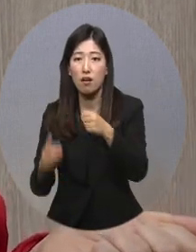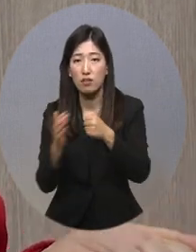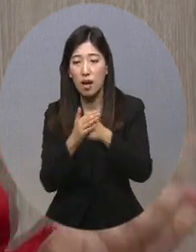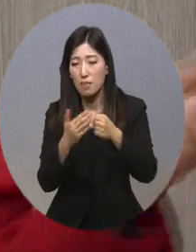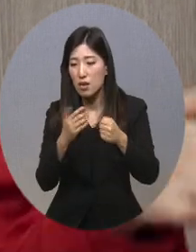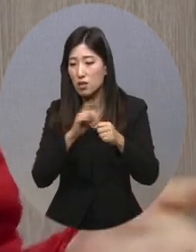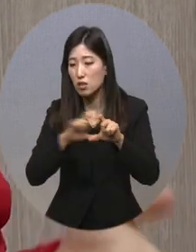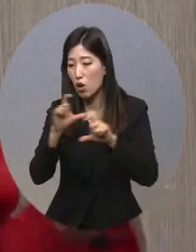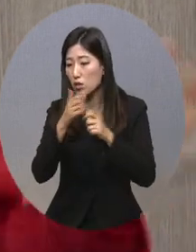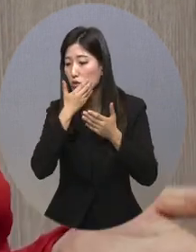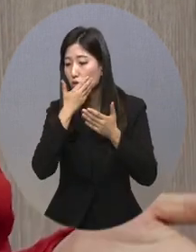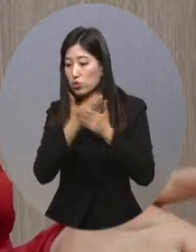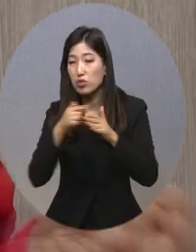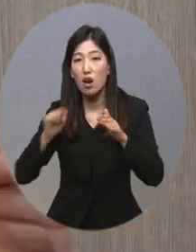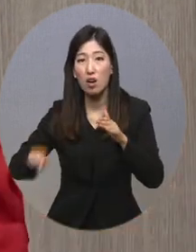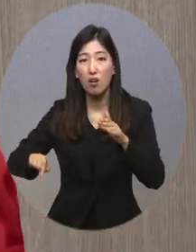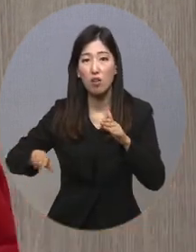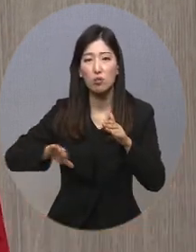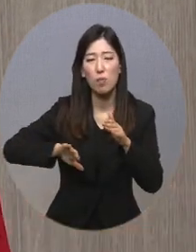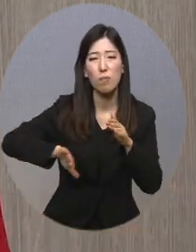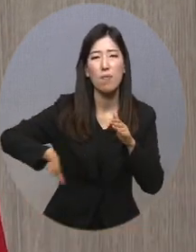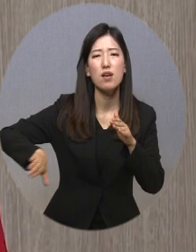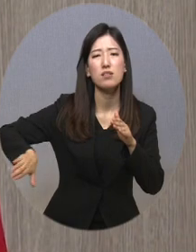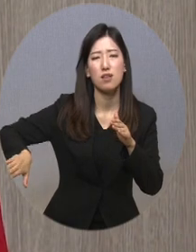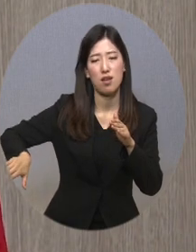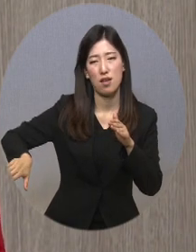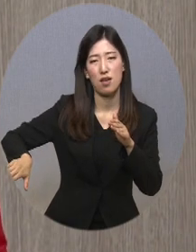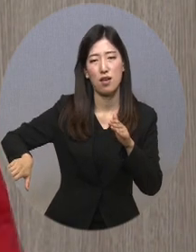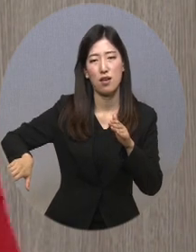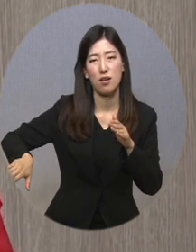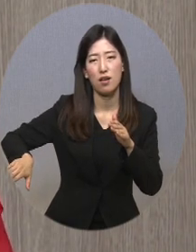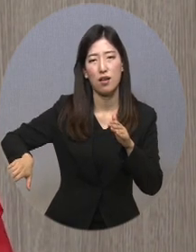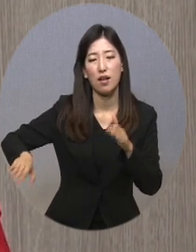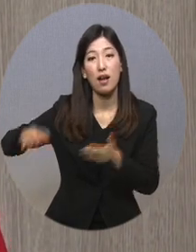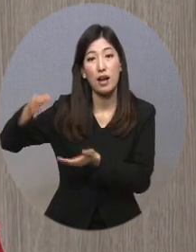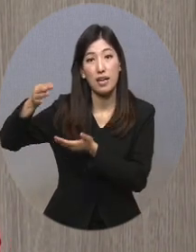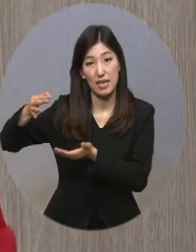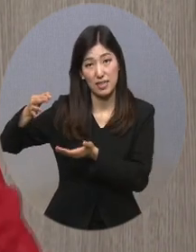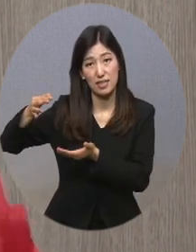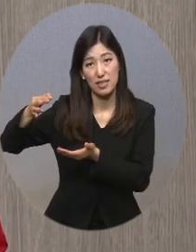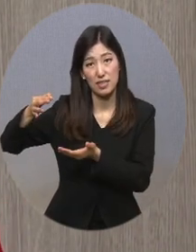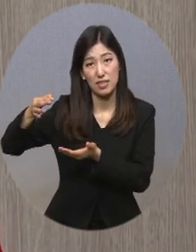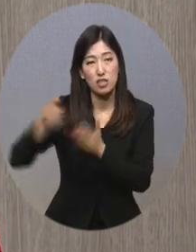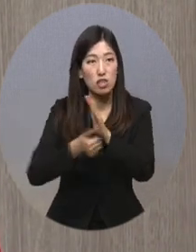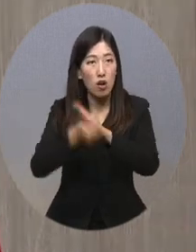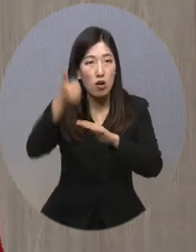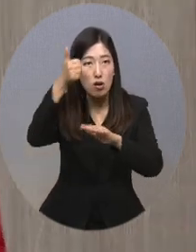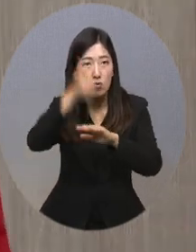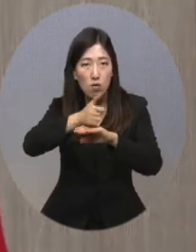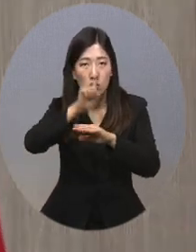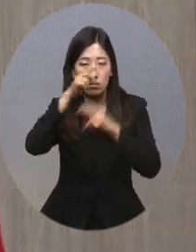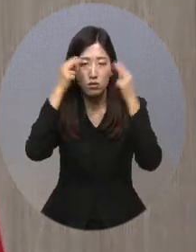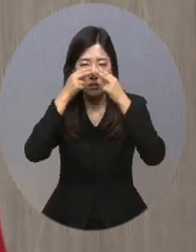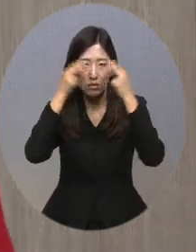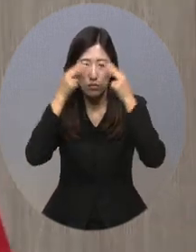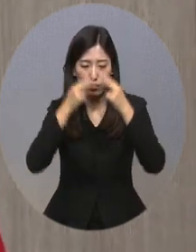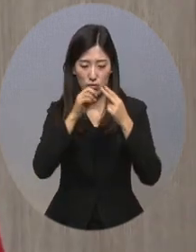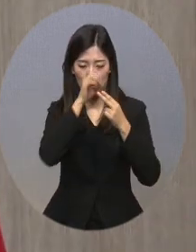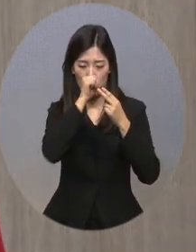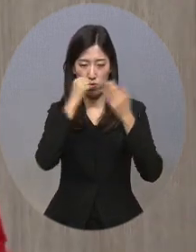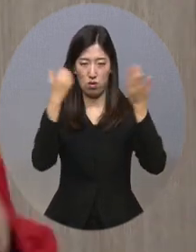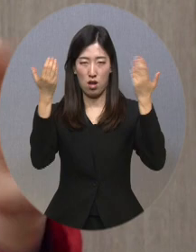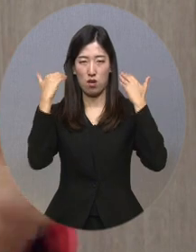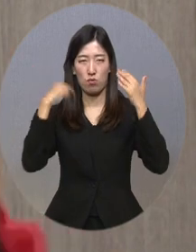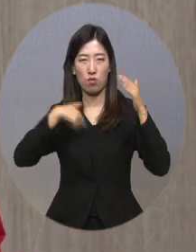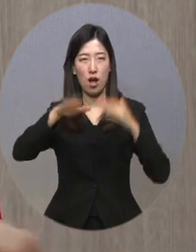되나? 완전 잊어버린 건 아니고 뭔가 이렇게 가치를 다른 거에 뒀죠. 뭔가 성공이나 뭔가 좋은 학교를